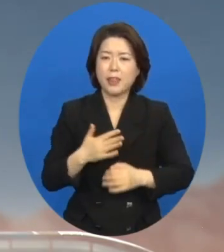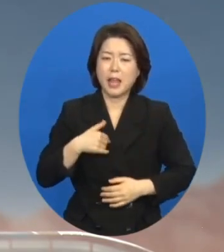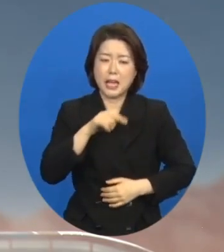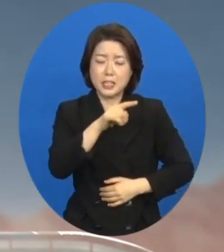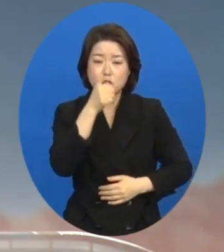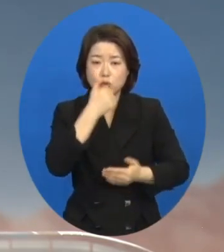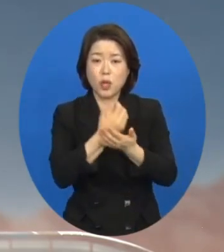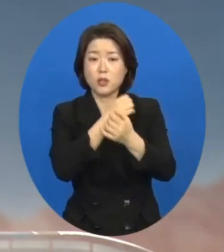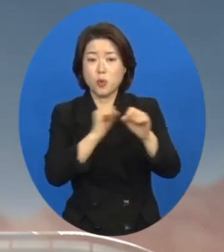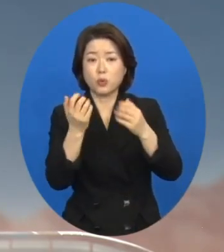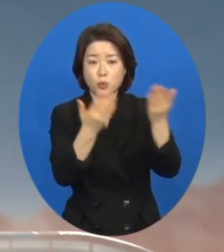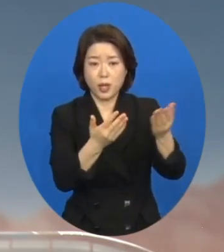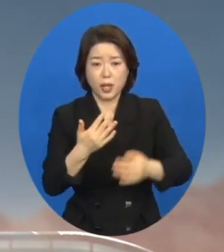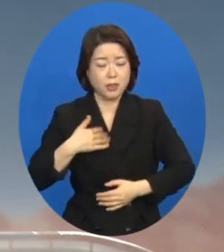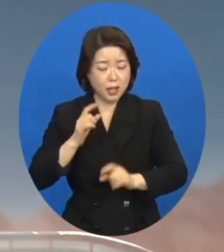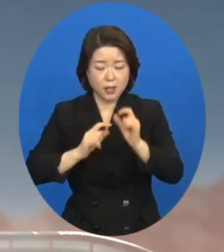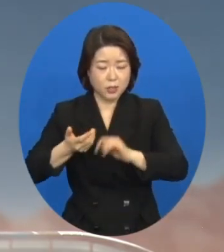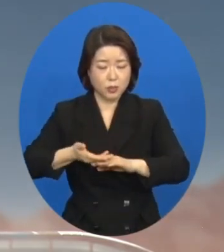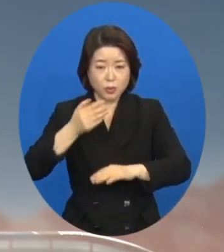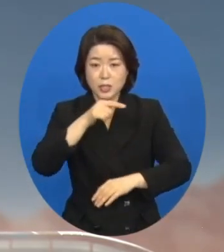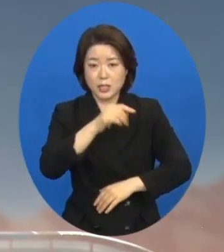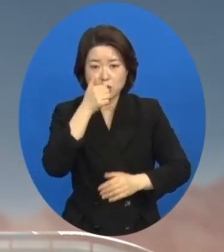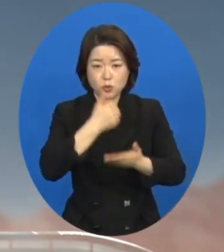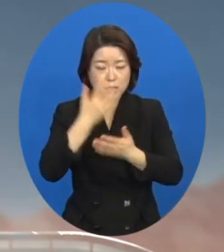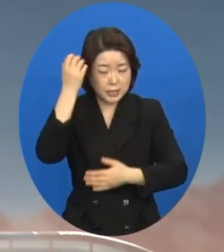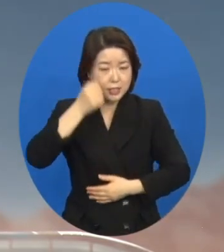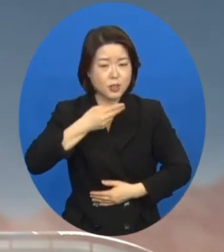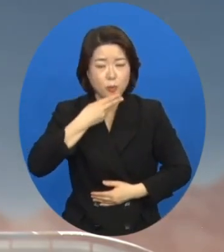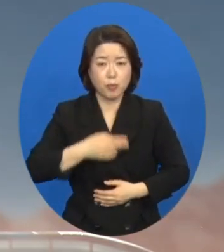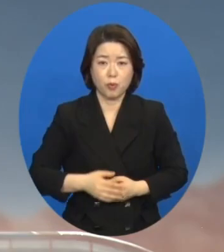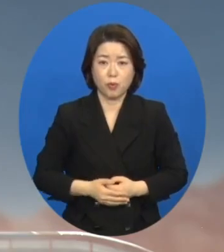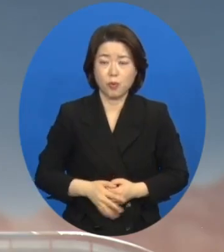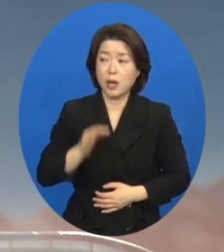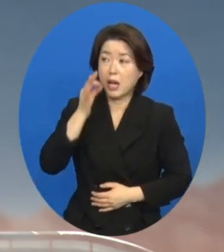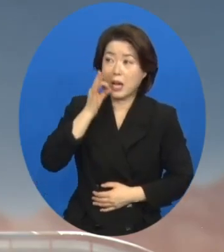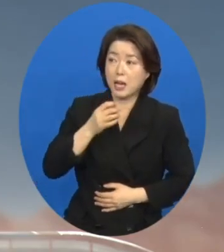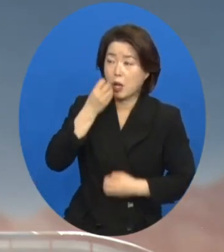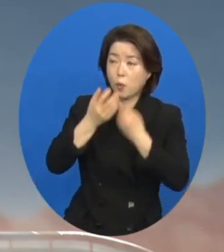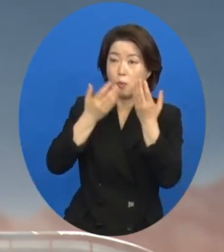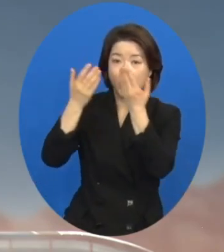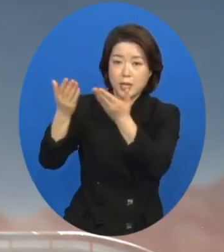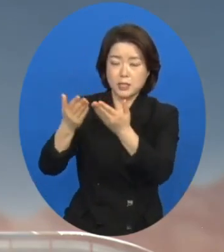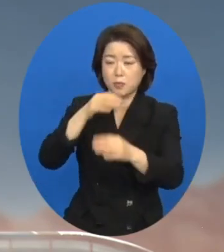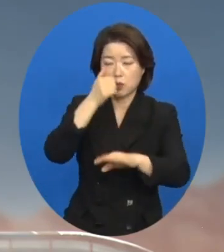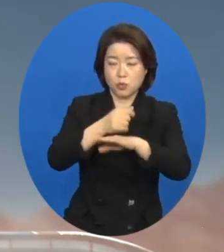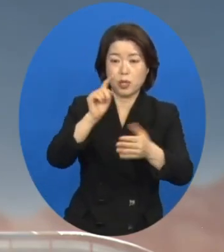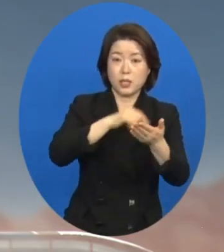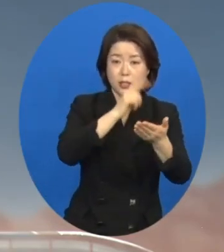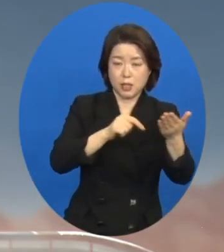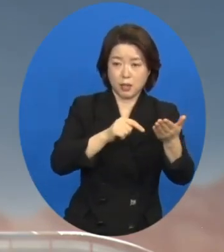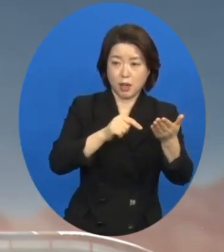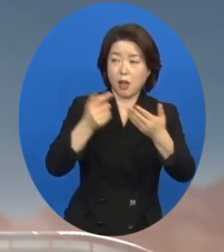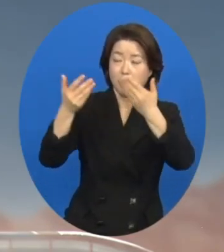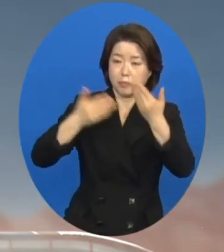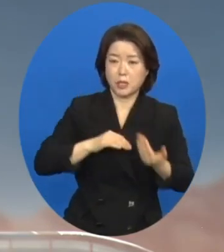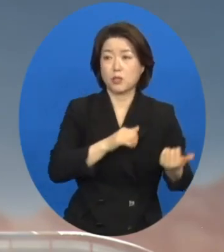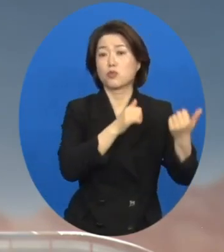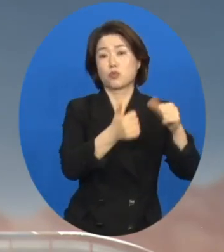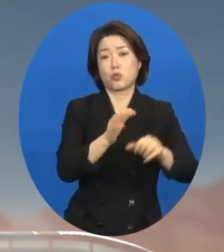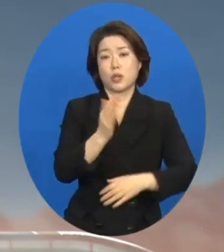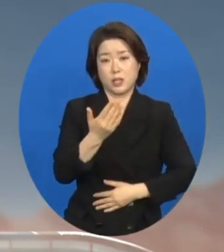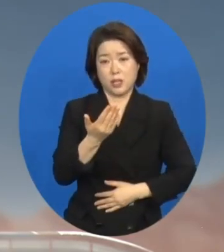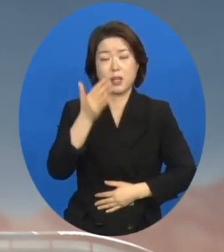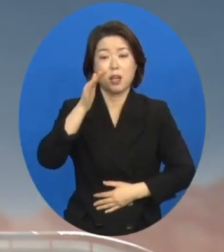이상 너의 죄를 기억하지 않겠다. 여러분 아가는요 자백했지만 죄 대가를 받아서 죽어야 했어요.